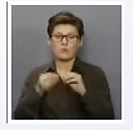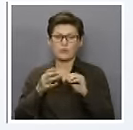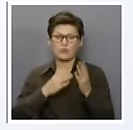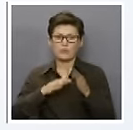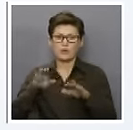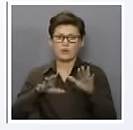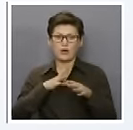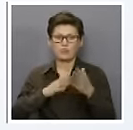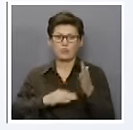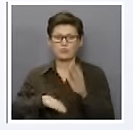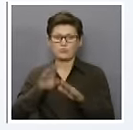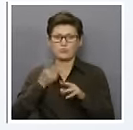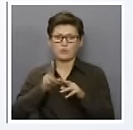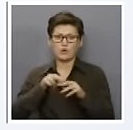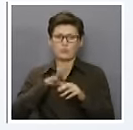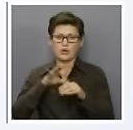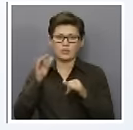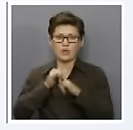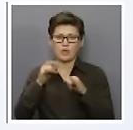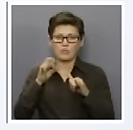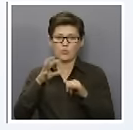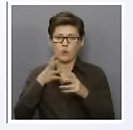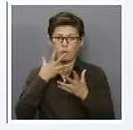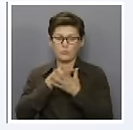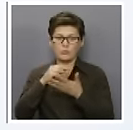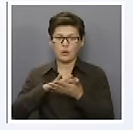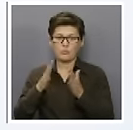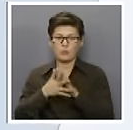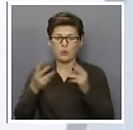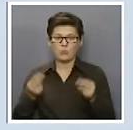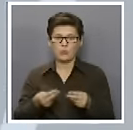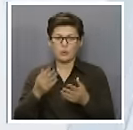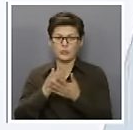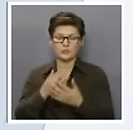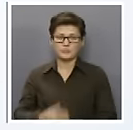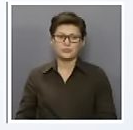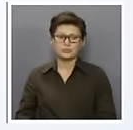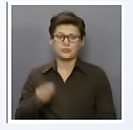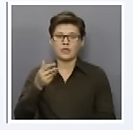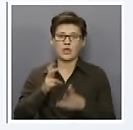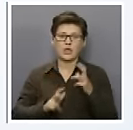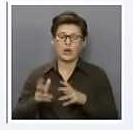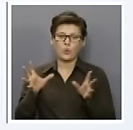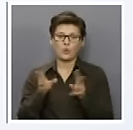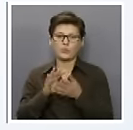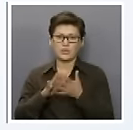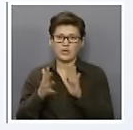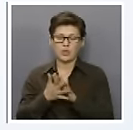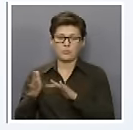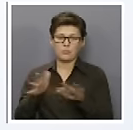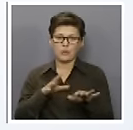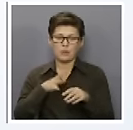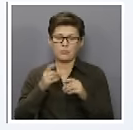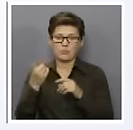Қазақстан қаржыгерлер қауымдастығы және даму қоры өзара меморандумға қол қойды. Қаржы институтымен қосымша келісім шарт жасасуға